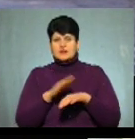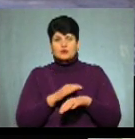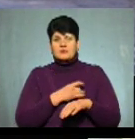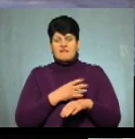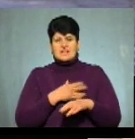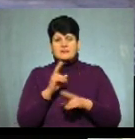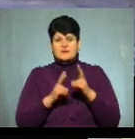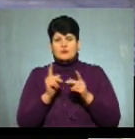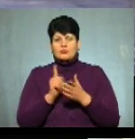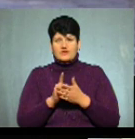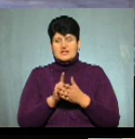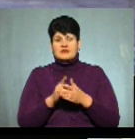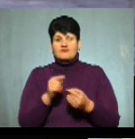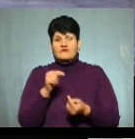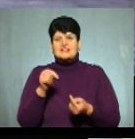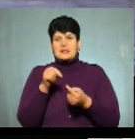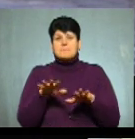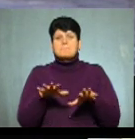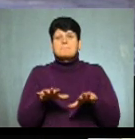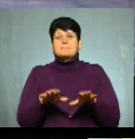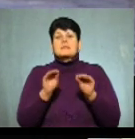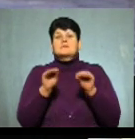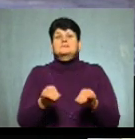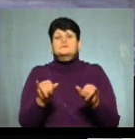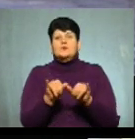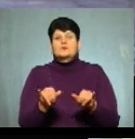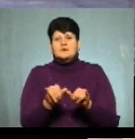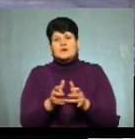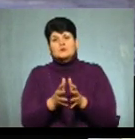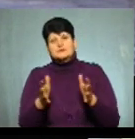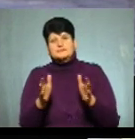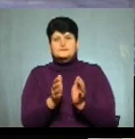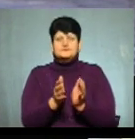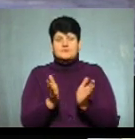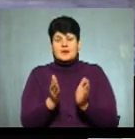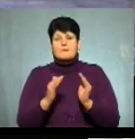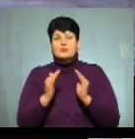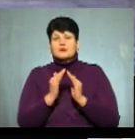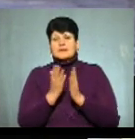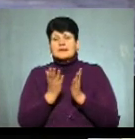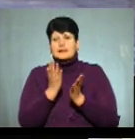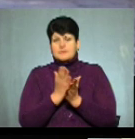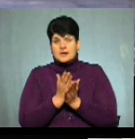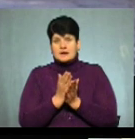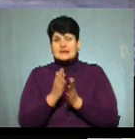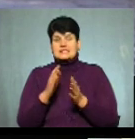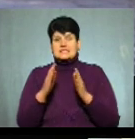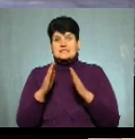мають визначитися з місцем для розташування цих контейнерних майданчиків, чи розширити, чи ні. Ті будинки, які мають